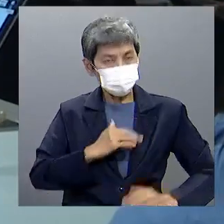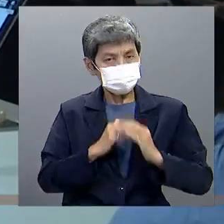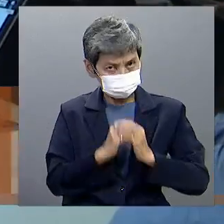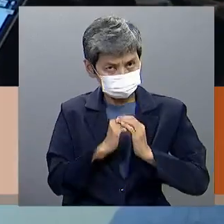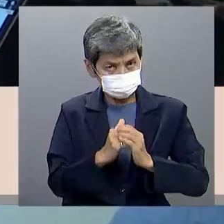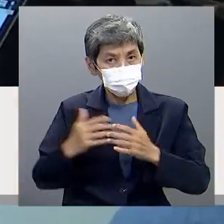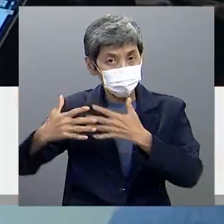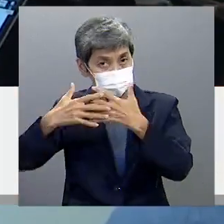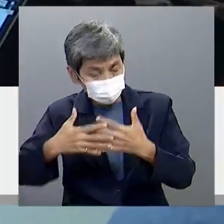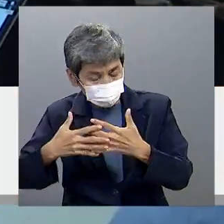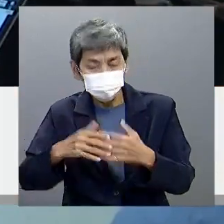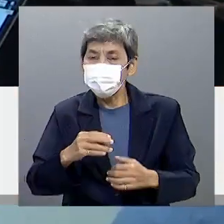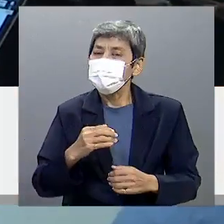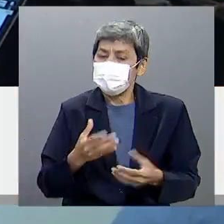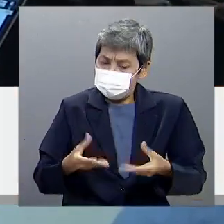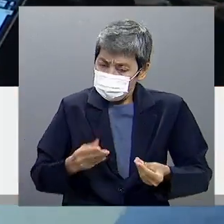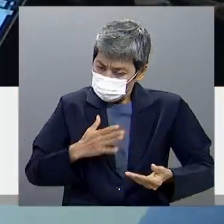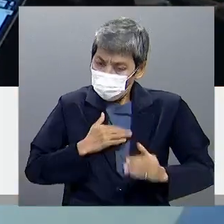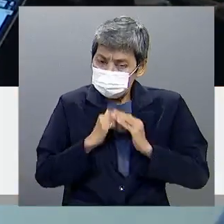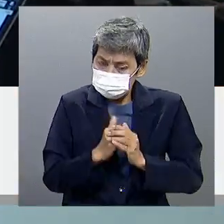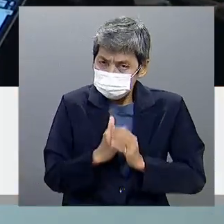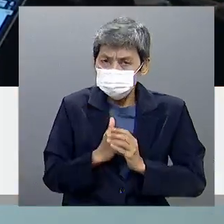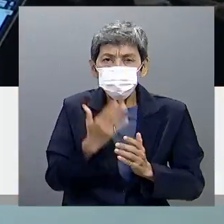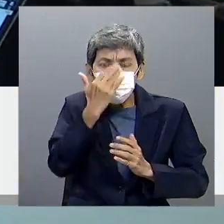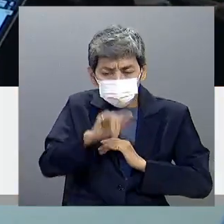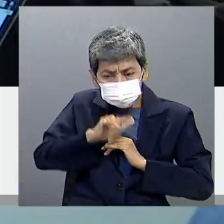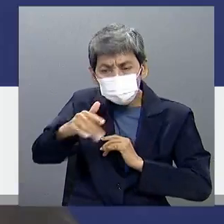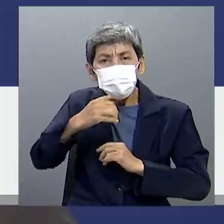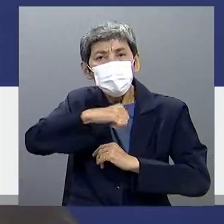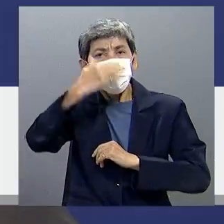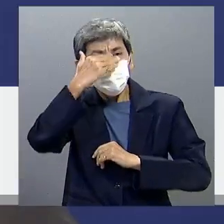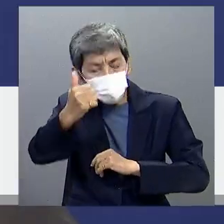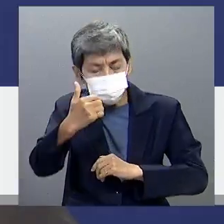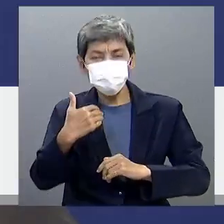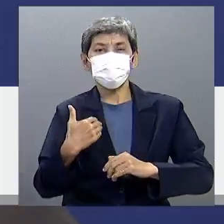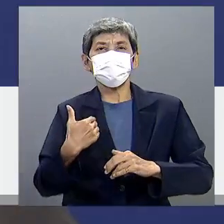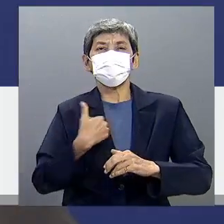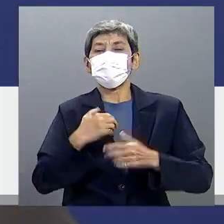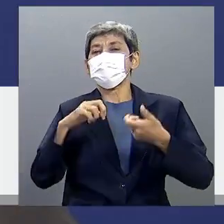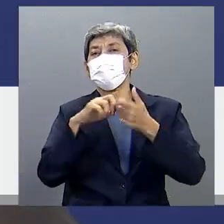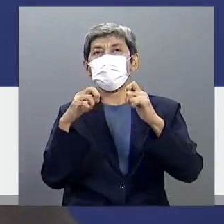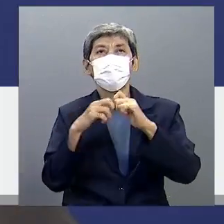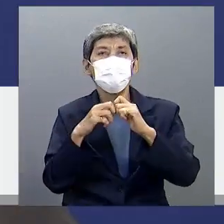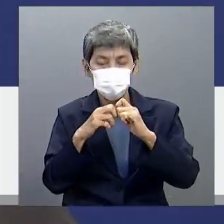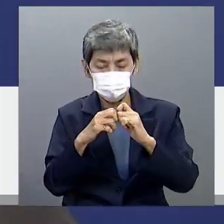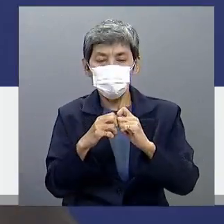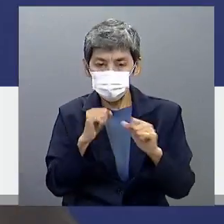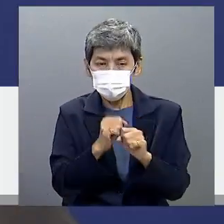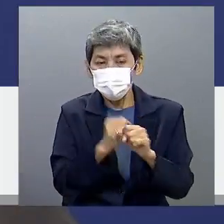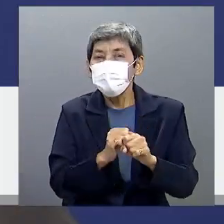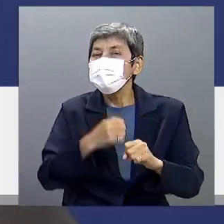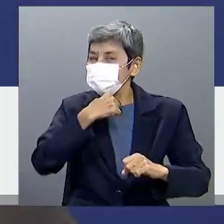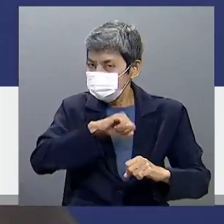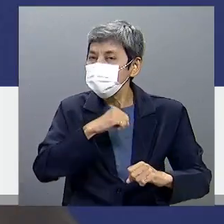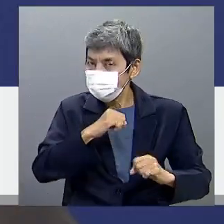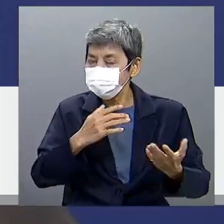ฐรุกล้ำอธิปไตยและบูรณภาพแห่งดินแดนของจีนบ่อนทำลายสันติภาพและเสถียรภาพในช่องแคบไต้หวันอย่างร้ายแรงโด